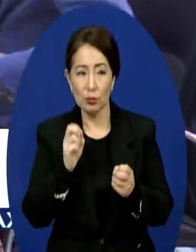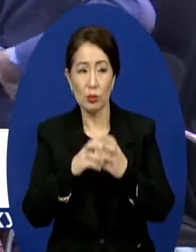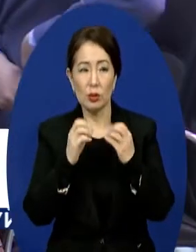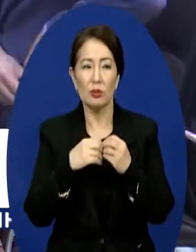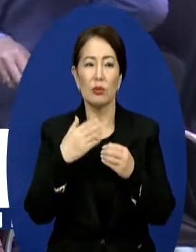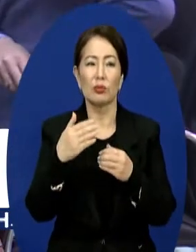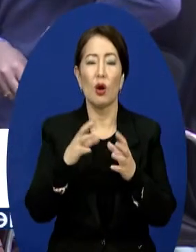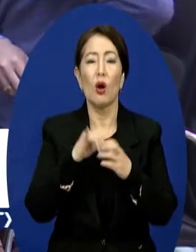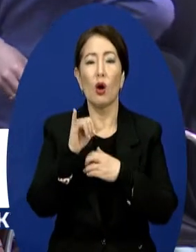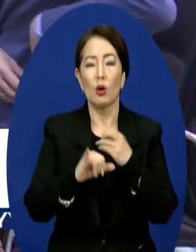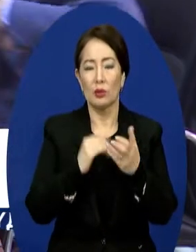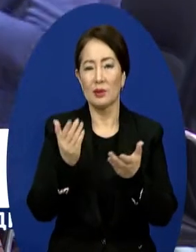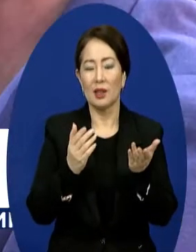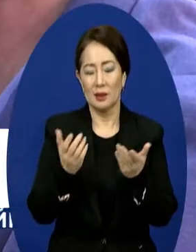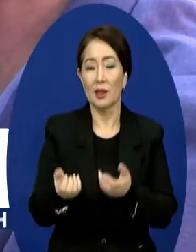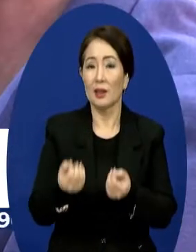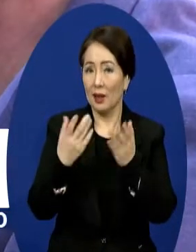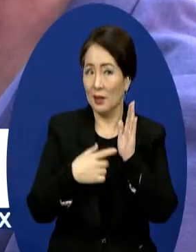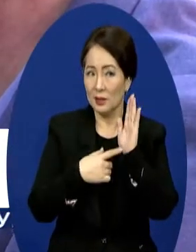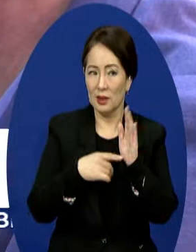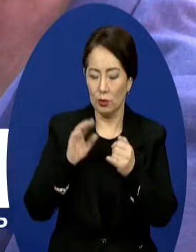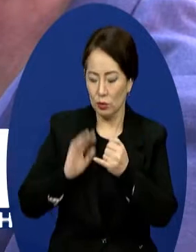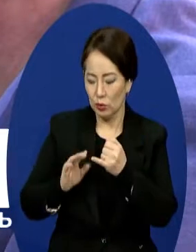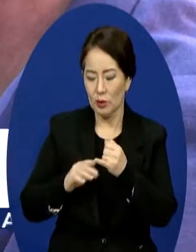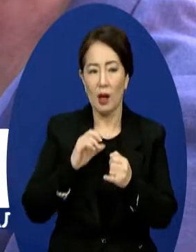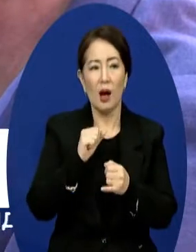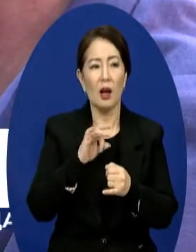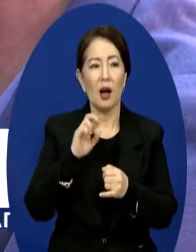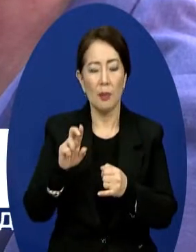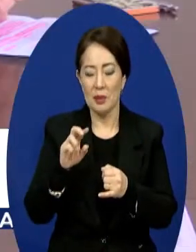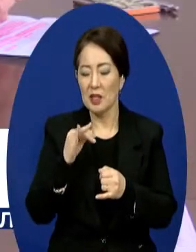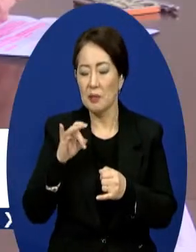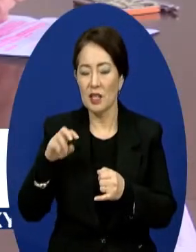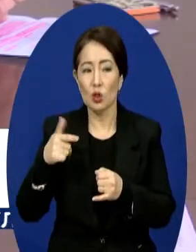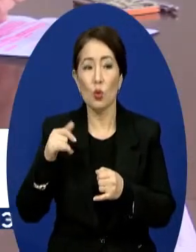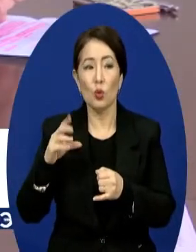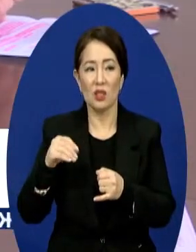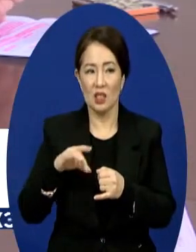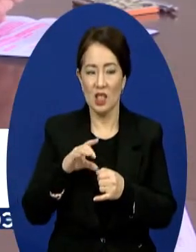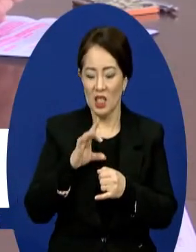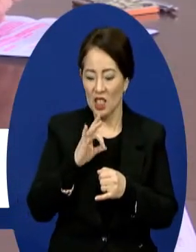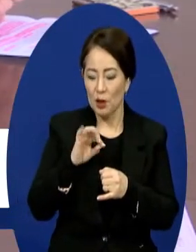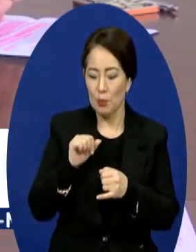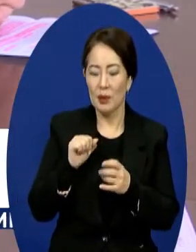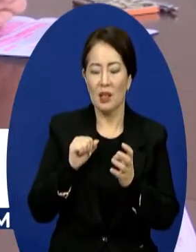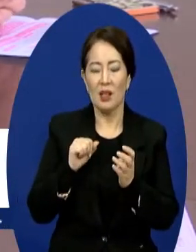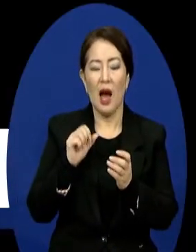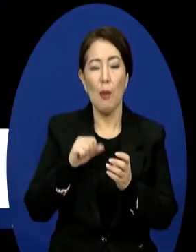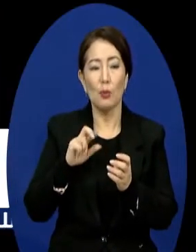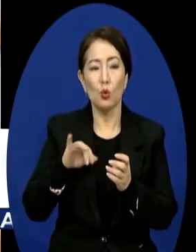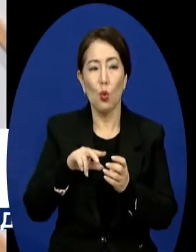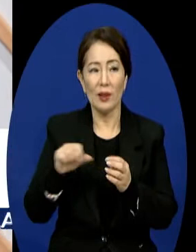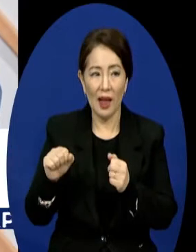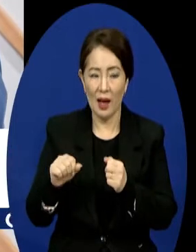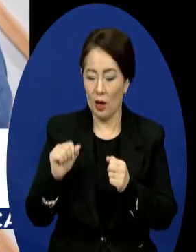өдгөө олон улсын зах зээлд гарч ирсэн байна. Хамгийн сүүлд арга бий нэгдсэн Эмэрт улсын гүнж Римбинт Абдулла бин Моса болон